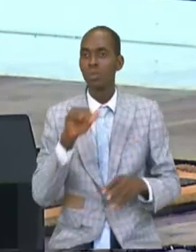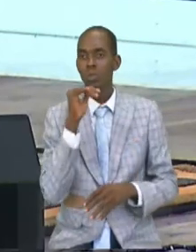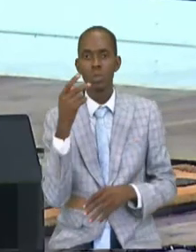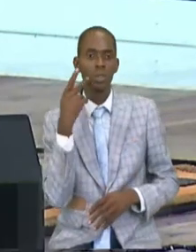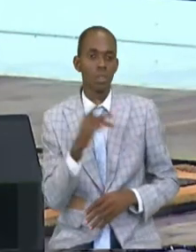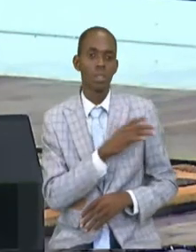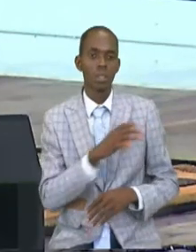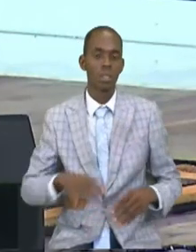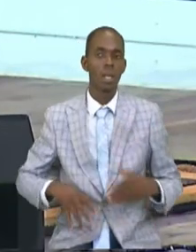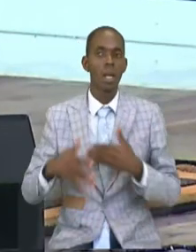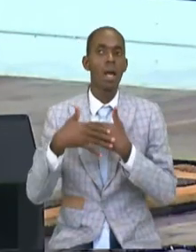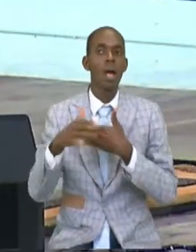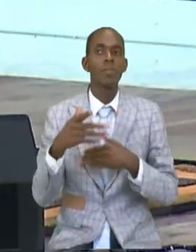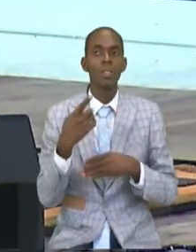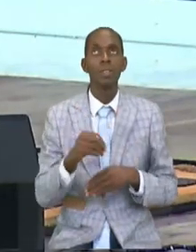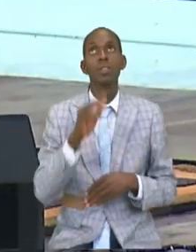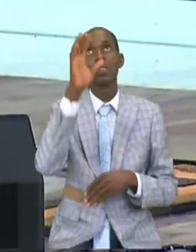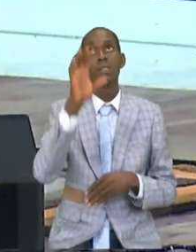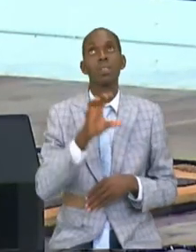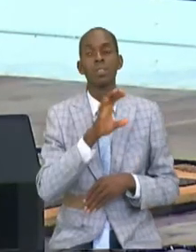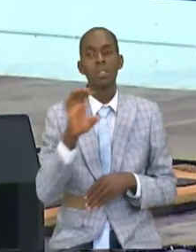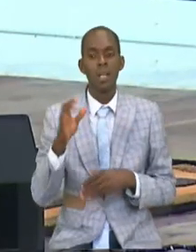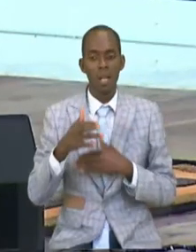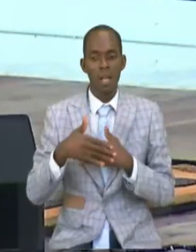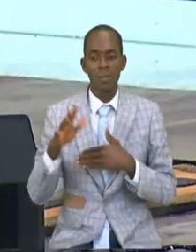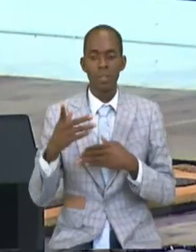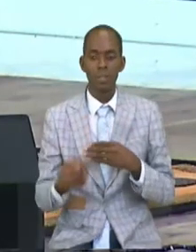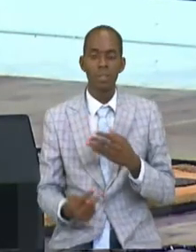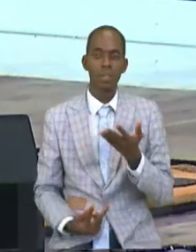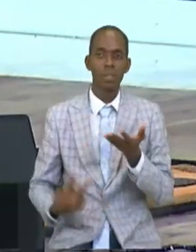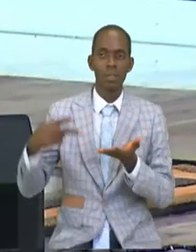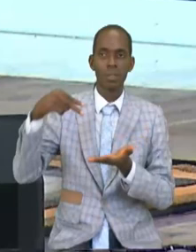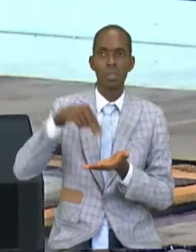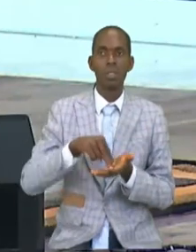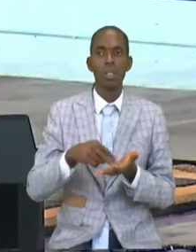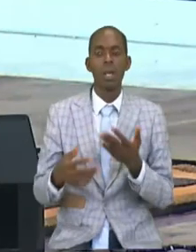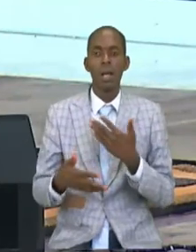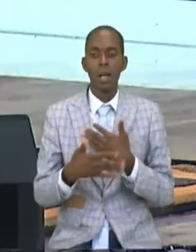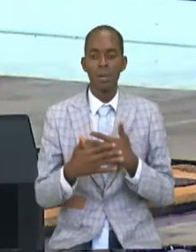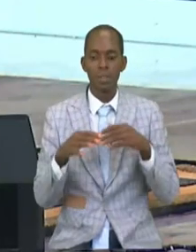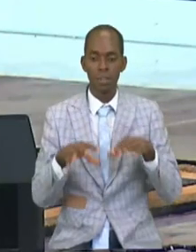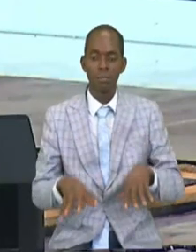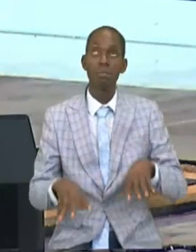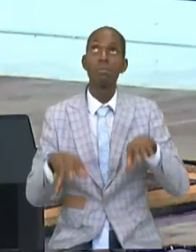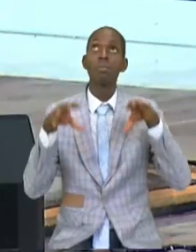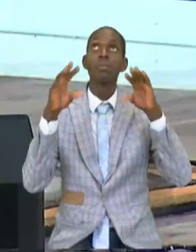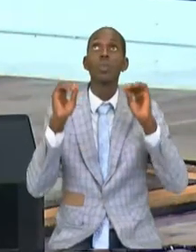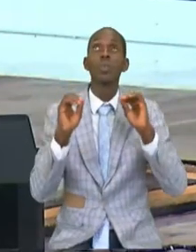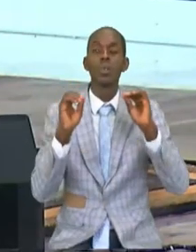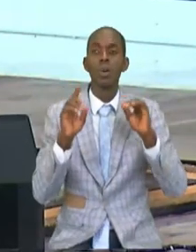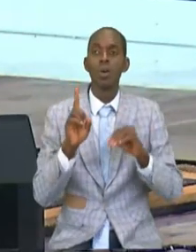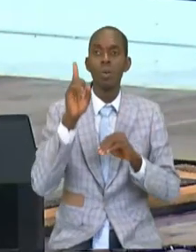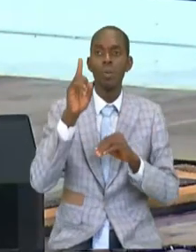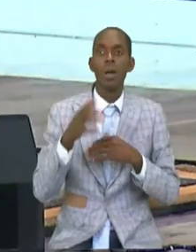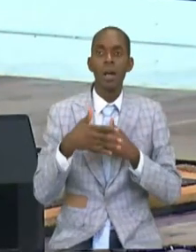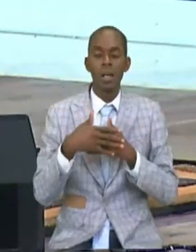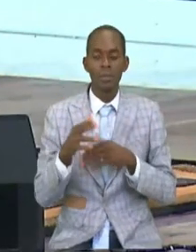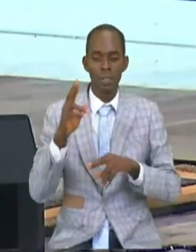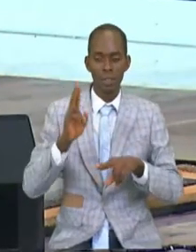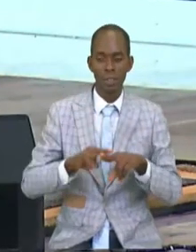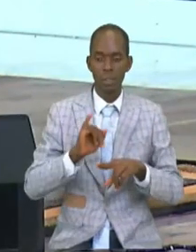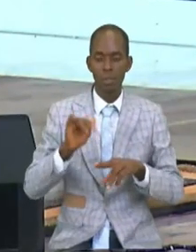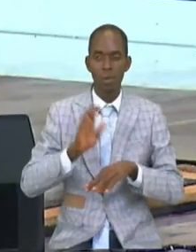pas après la croix. Il ne le voit pas après la résurrection. Il ne le voit pas après l'ascension. Il ne